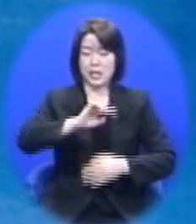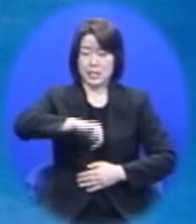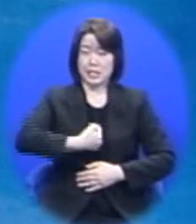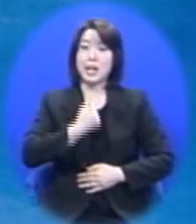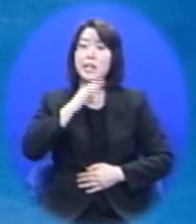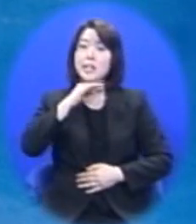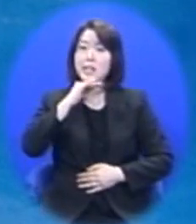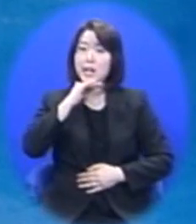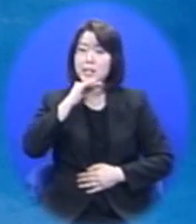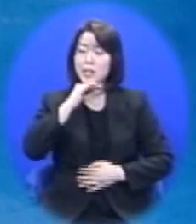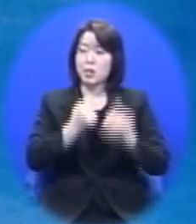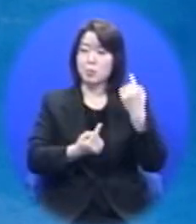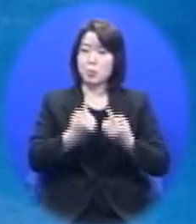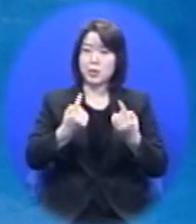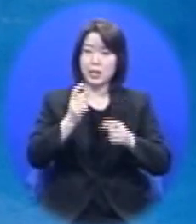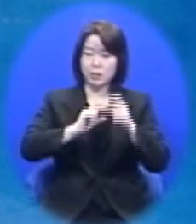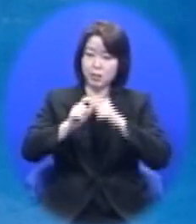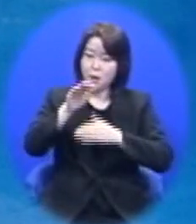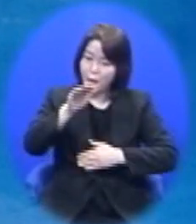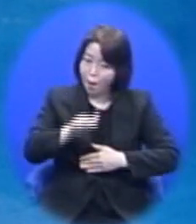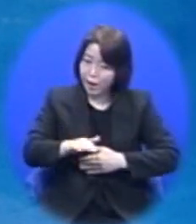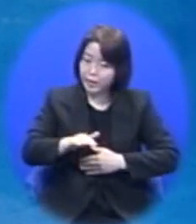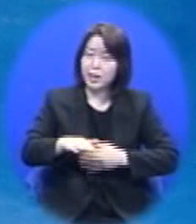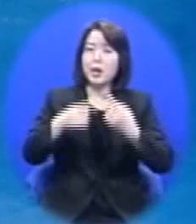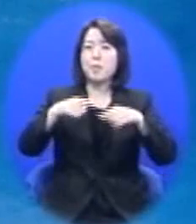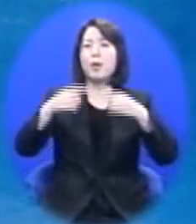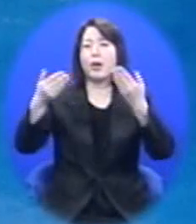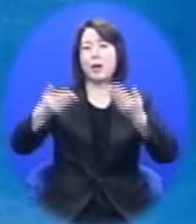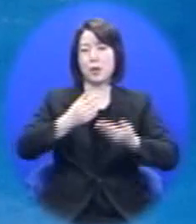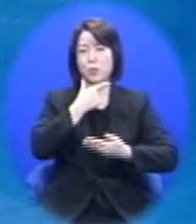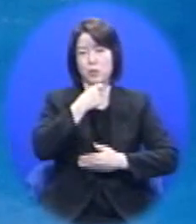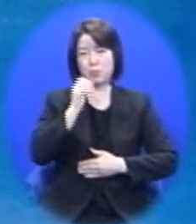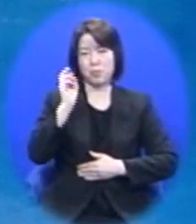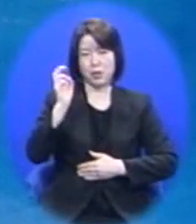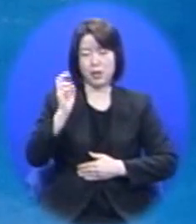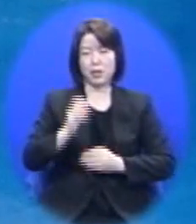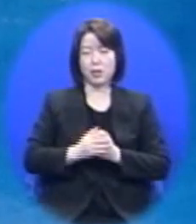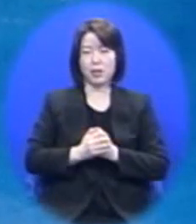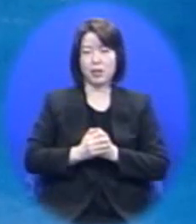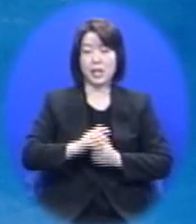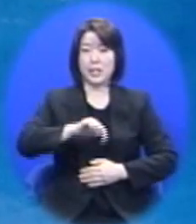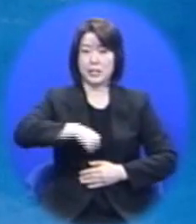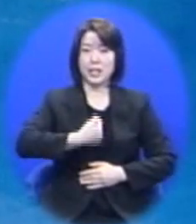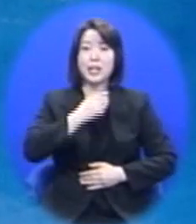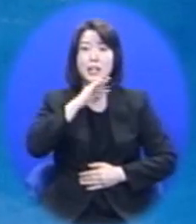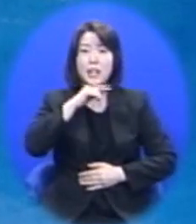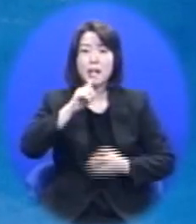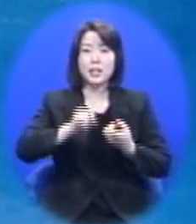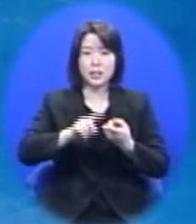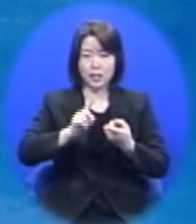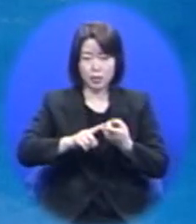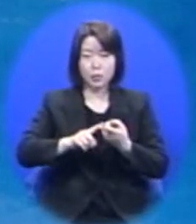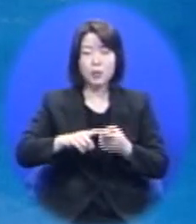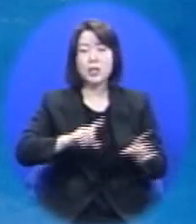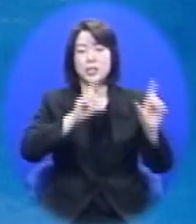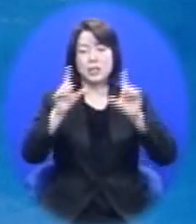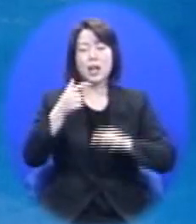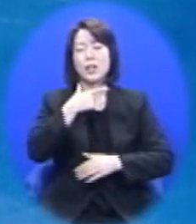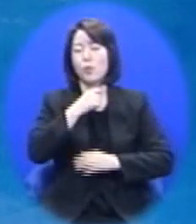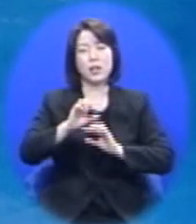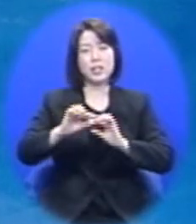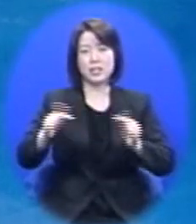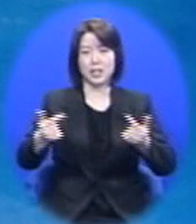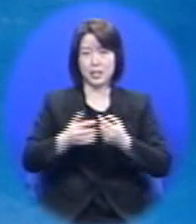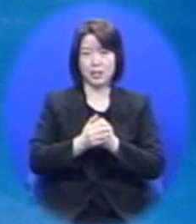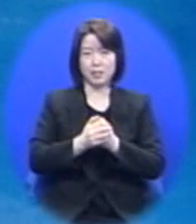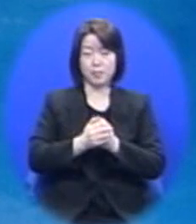덜 평가받고 싶어 해요. 사람들이 자기 나이대로 살지를 않습니다. 남은